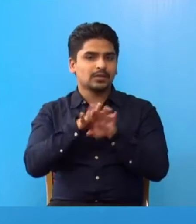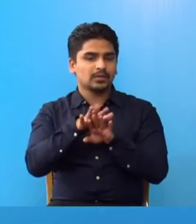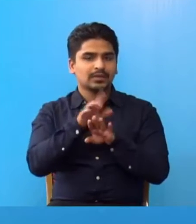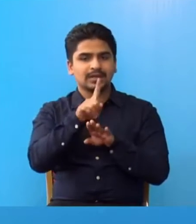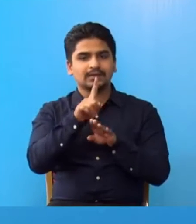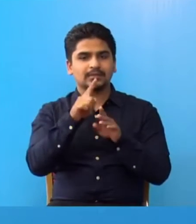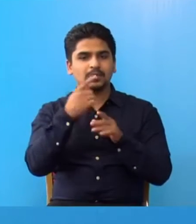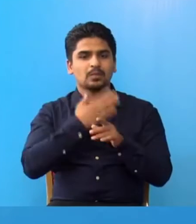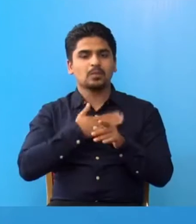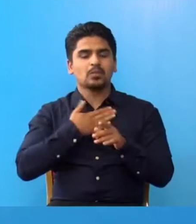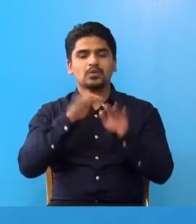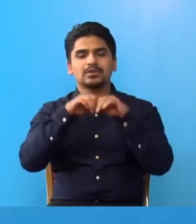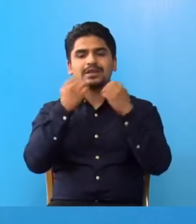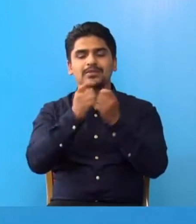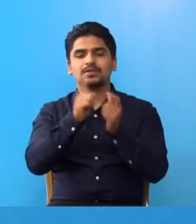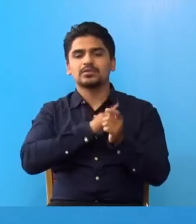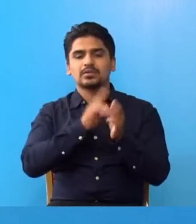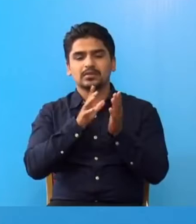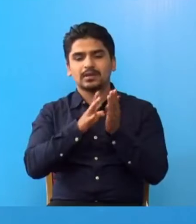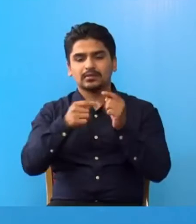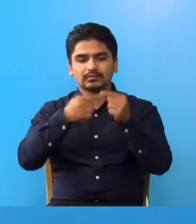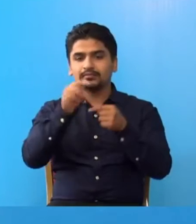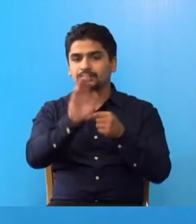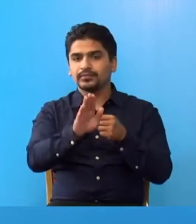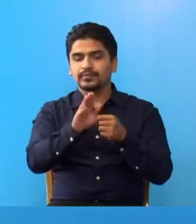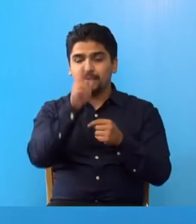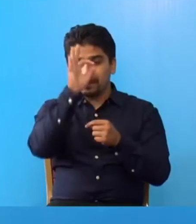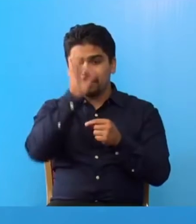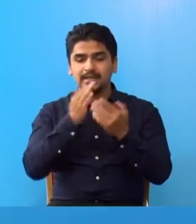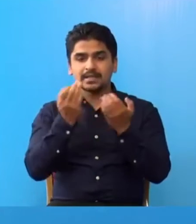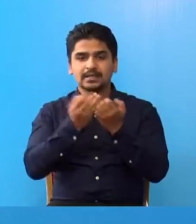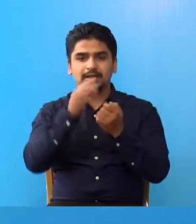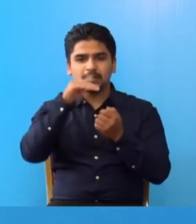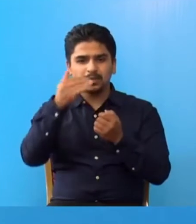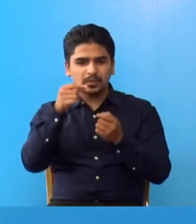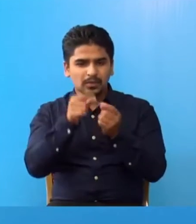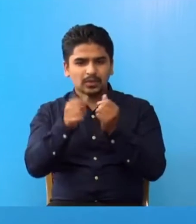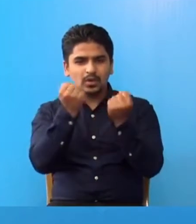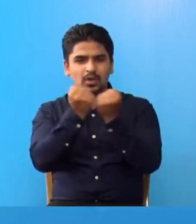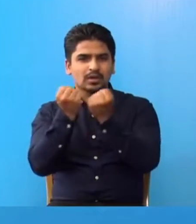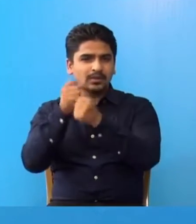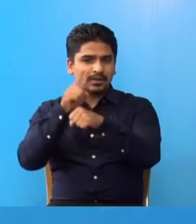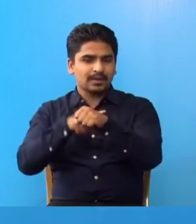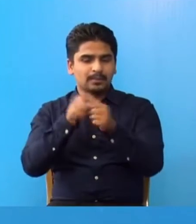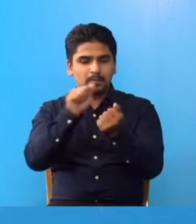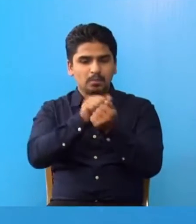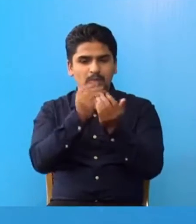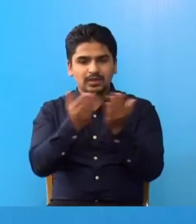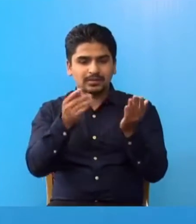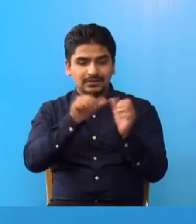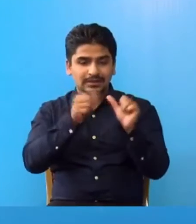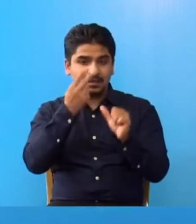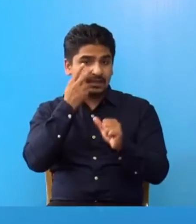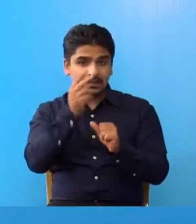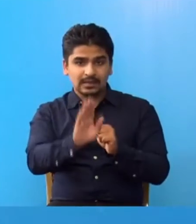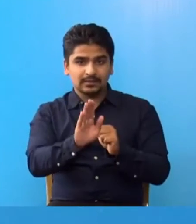को मोनो सामाजिए नाशेक करते हम विशेसगर पछल्लो यो लोगडाउन पीरेद मा अहले पत्र पत्री का में जुन देखी रहा